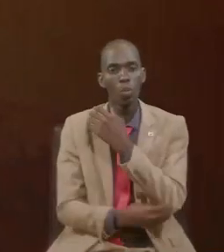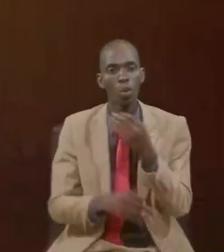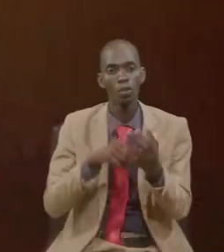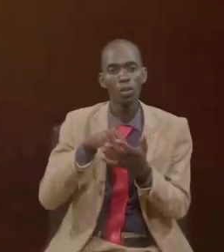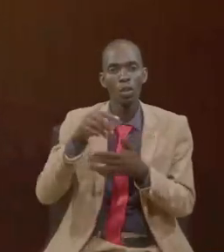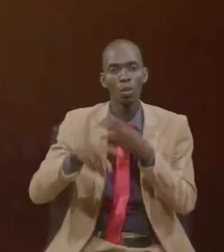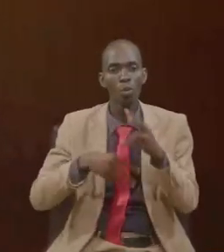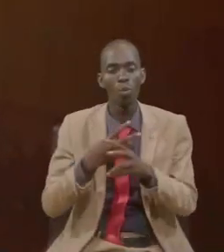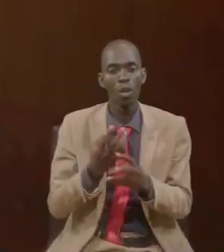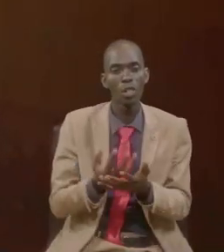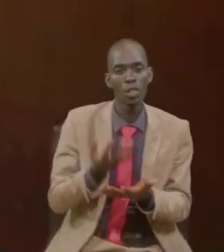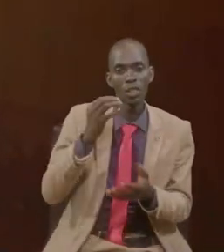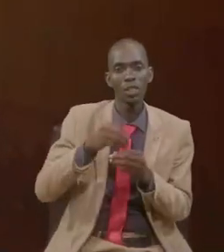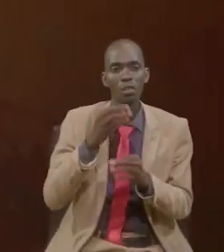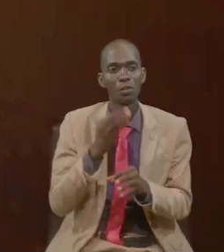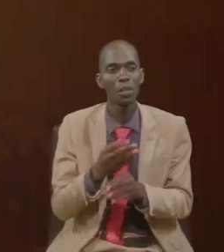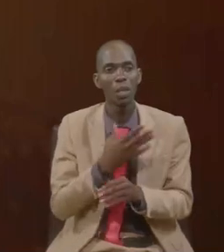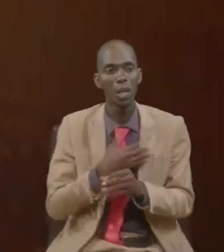foi